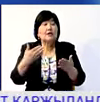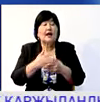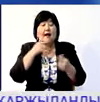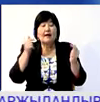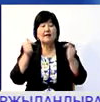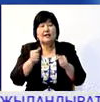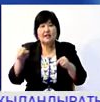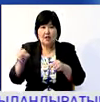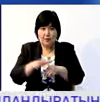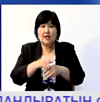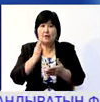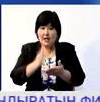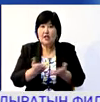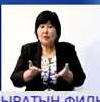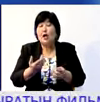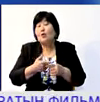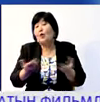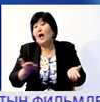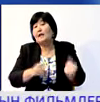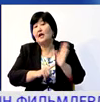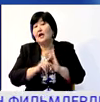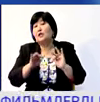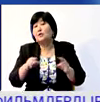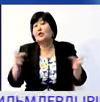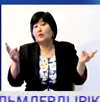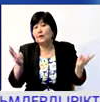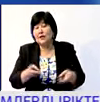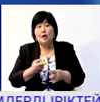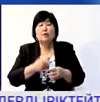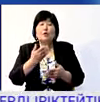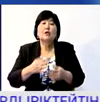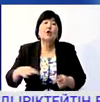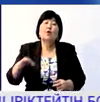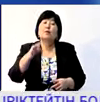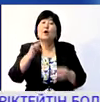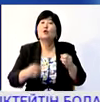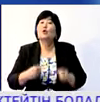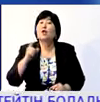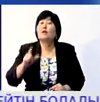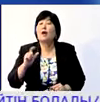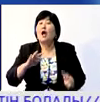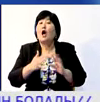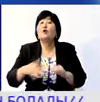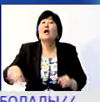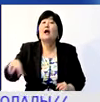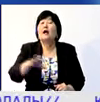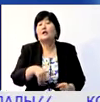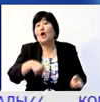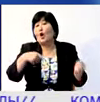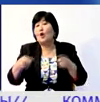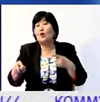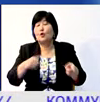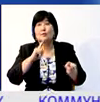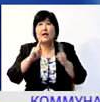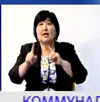кезінде меңгеріп жатыр ма? Ол үшін қандай қадамдар жасауымыз қажет? Бұл мәселелер облыстық сот мамандарының аудандардағы көшпелі